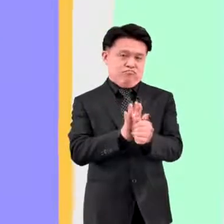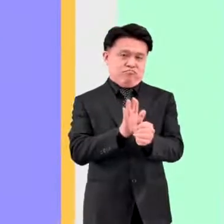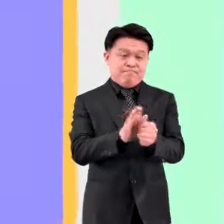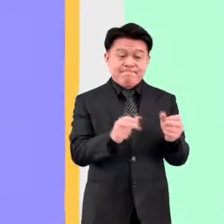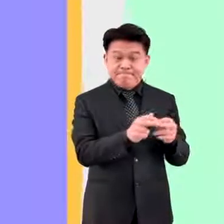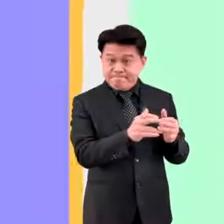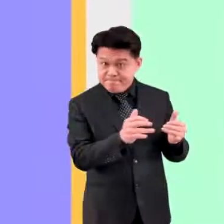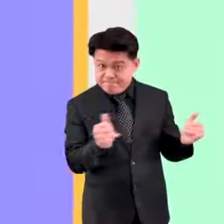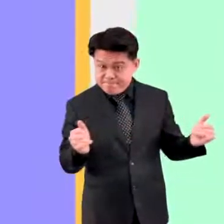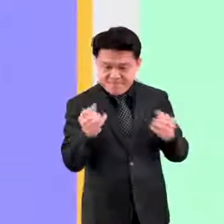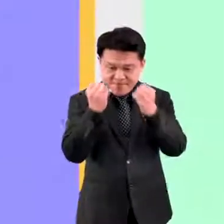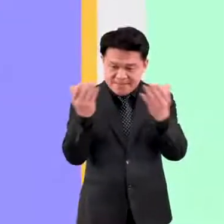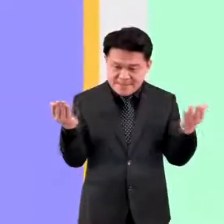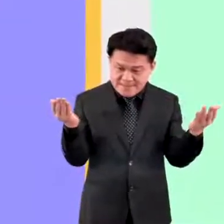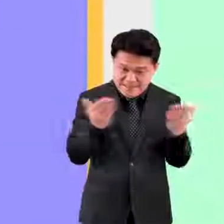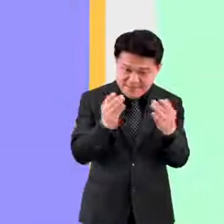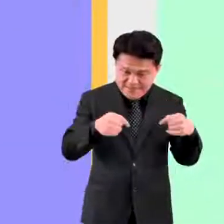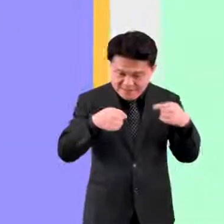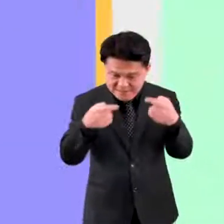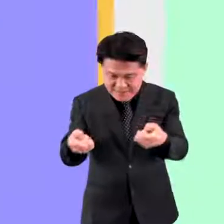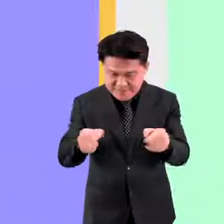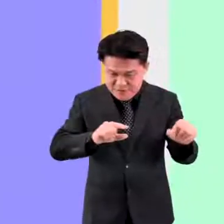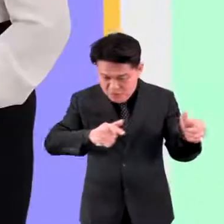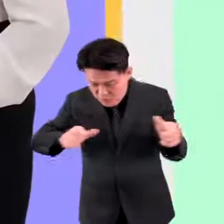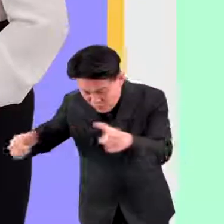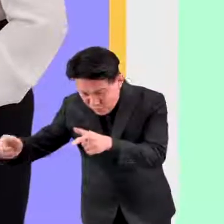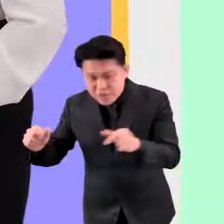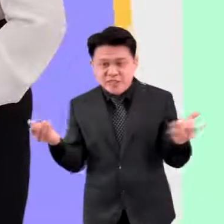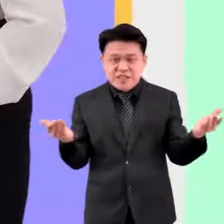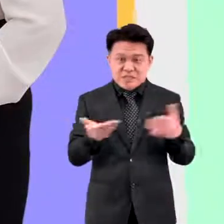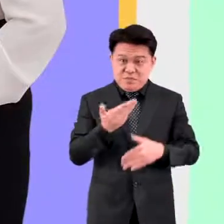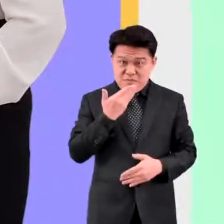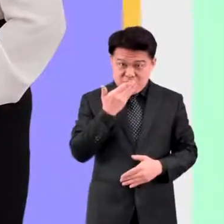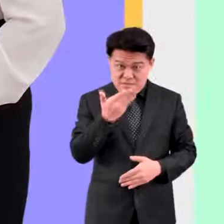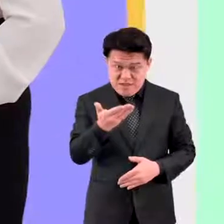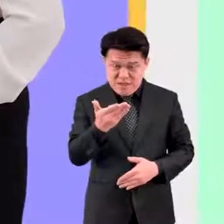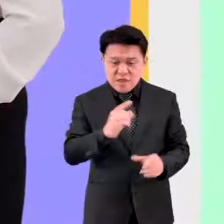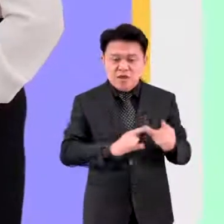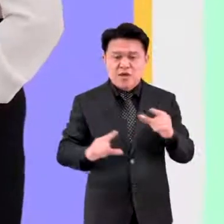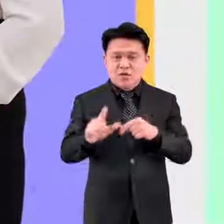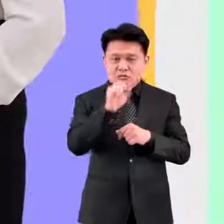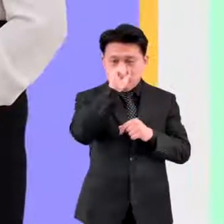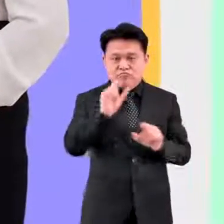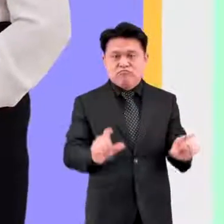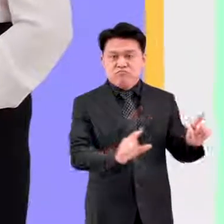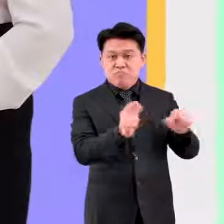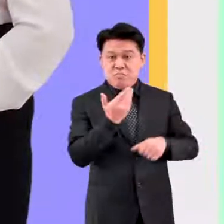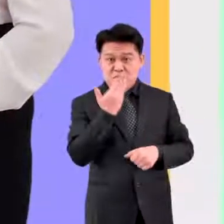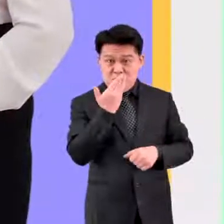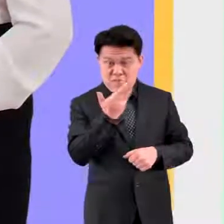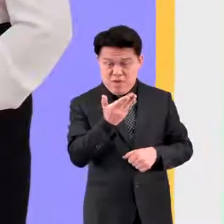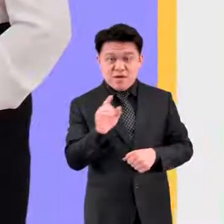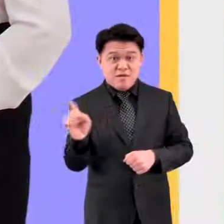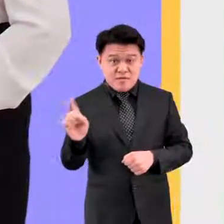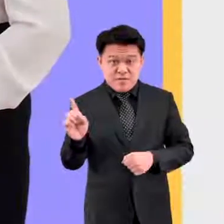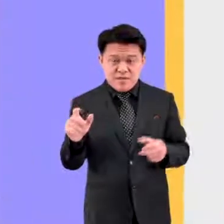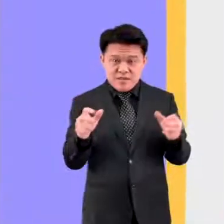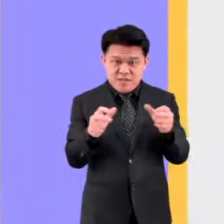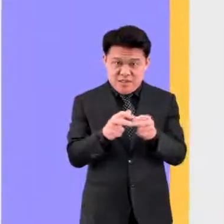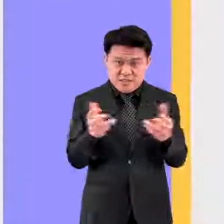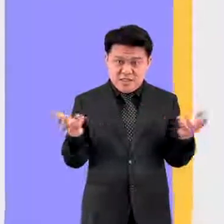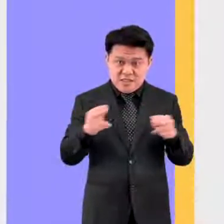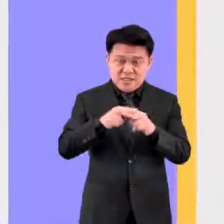해주며 장애인이 새로운 일자리를 찾아 다양한 분야에서 일을 함으로써 보다 더 좋은 삶을 살 수 있도록